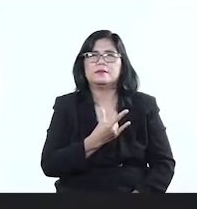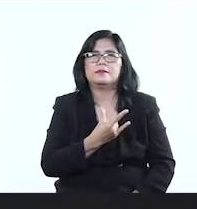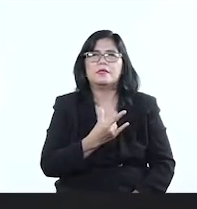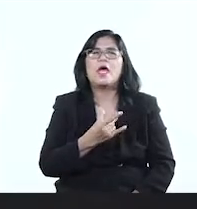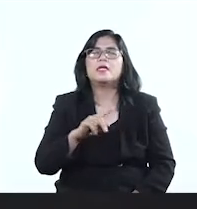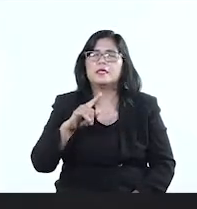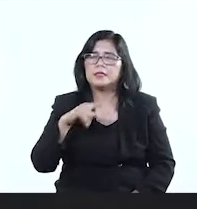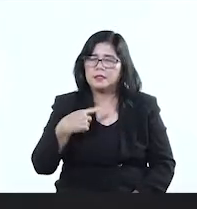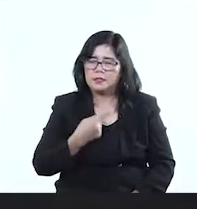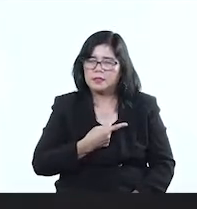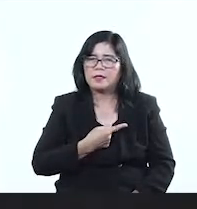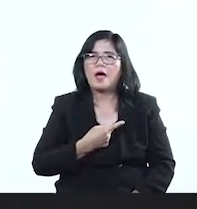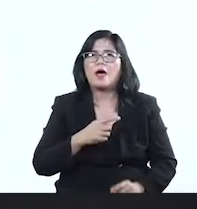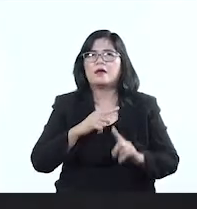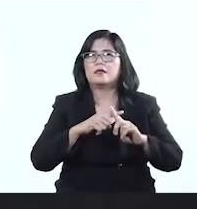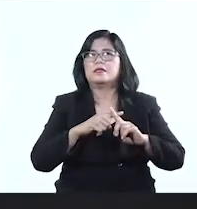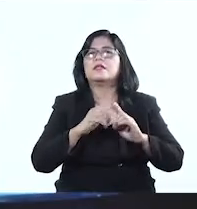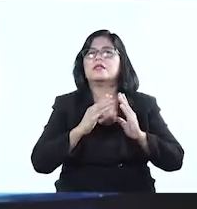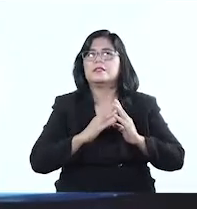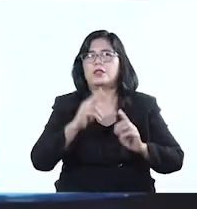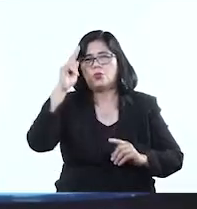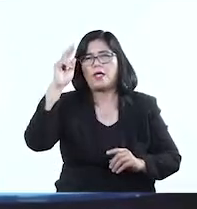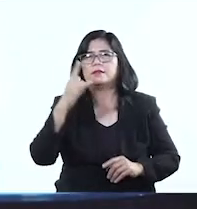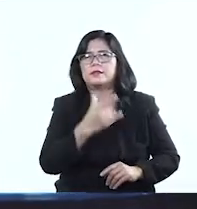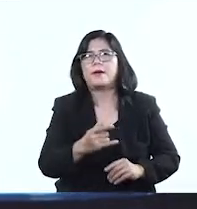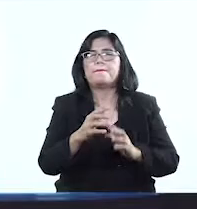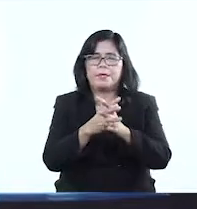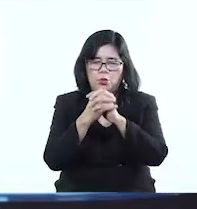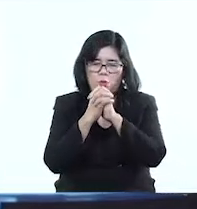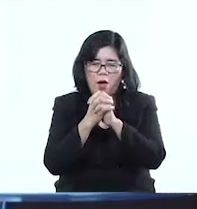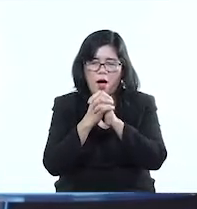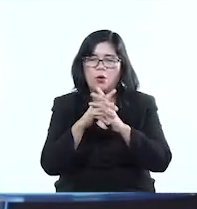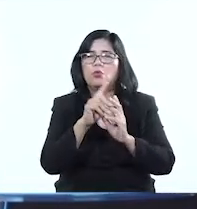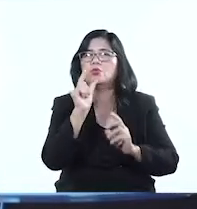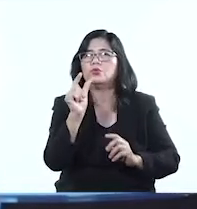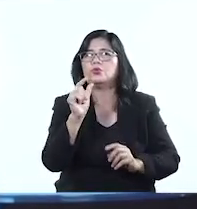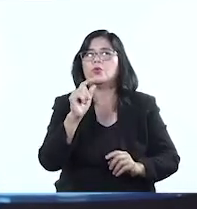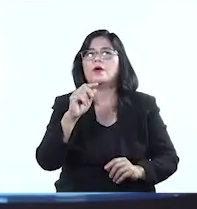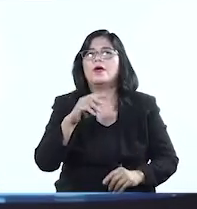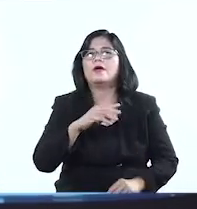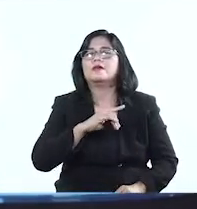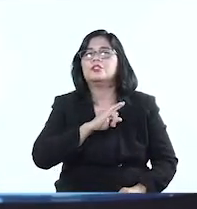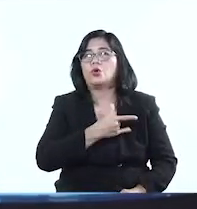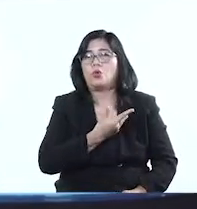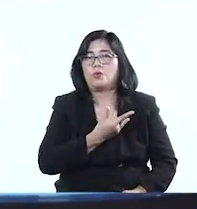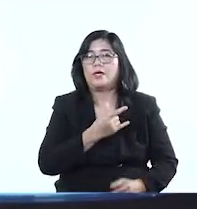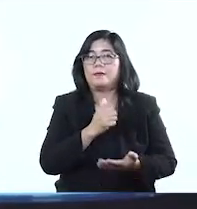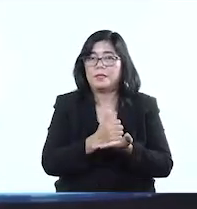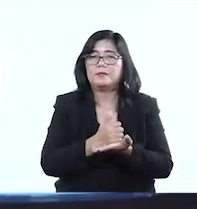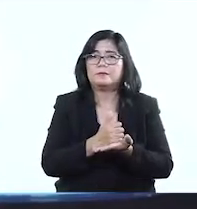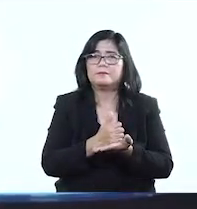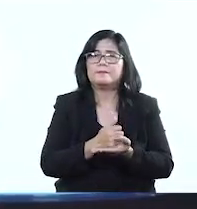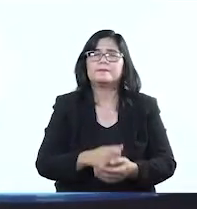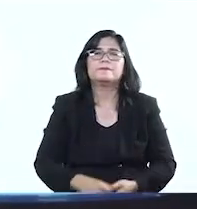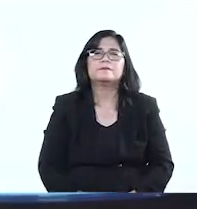mendoakan Bapak residen kita Hai Betul dia bukan Tuhan tidak semua dia janjikan bisa digenapi Hai